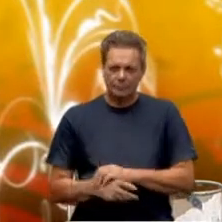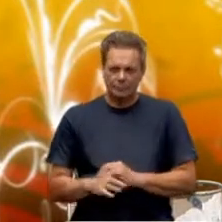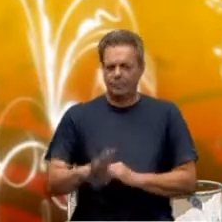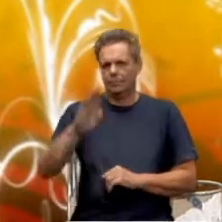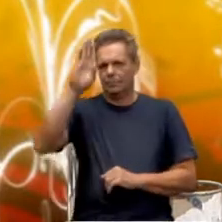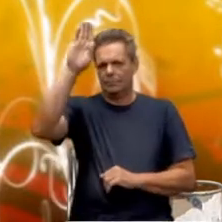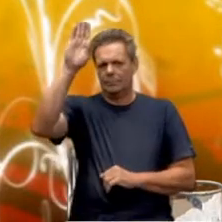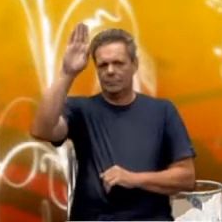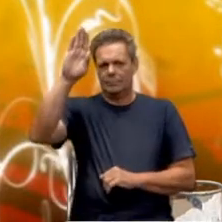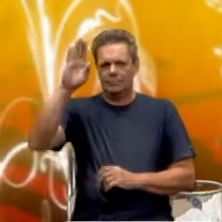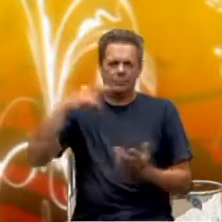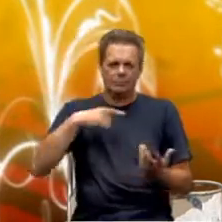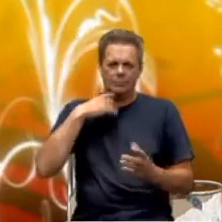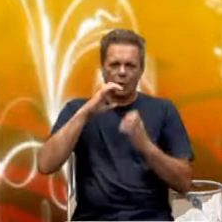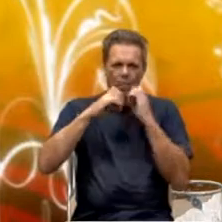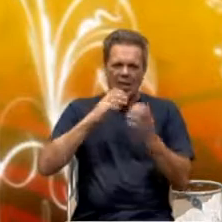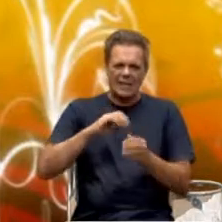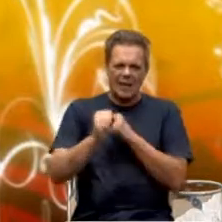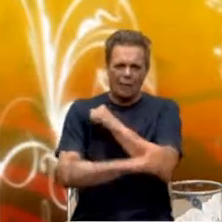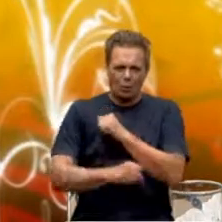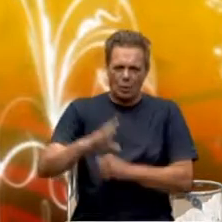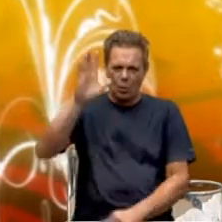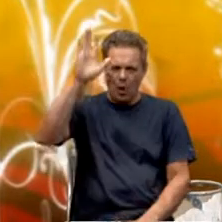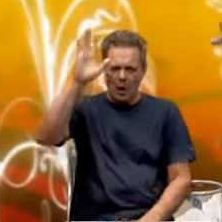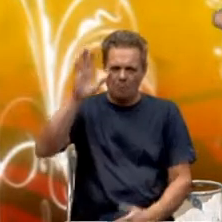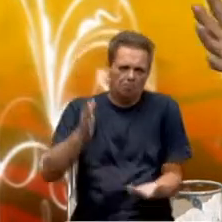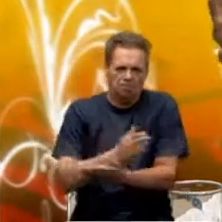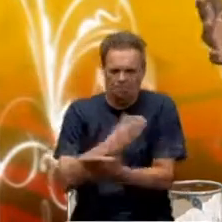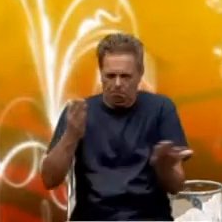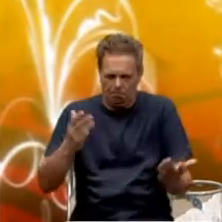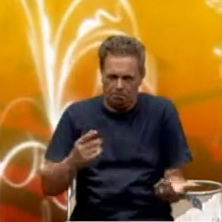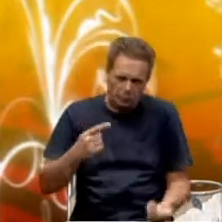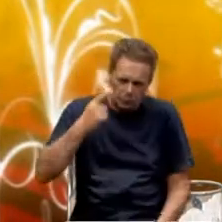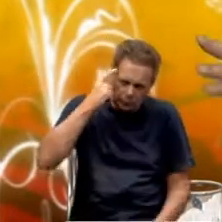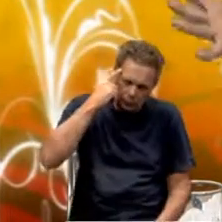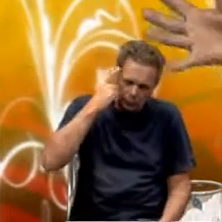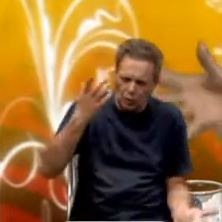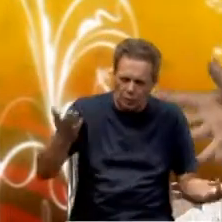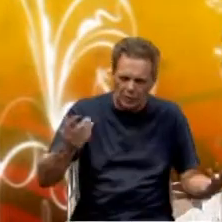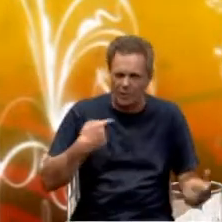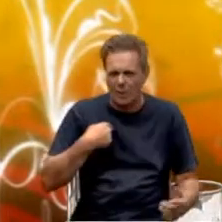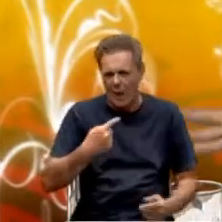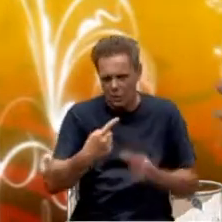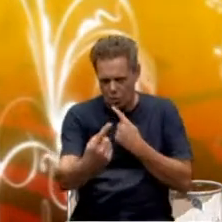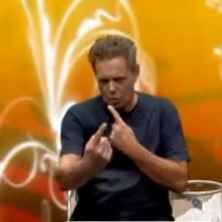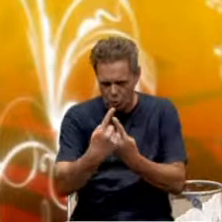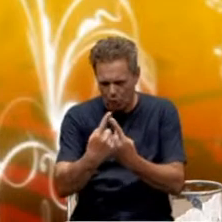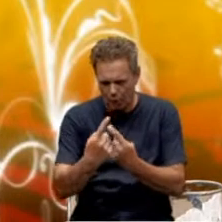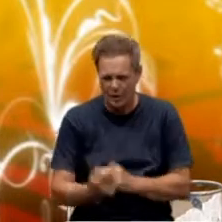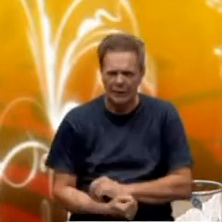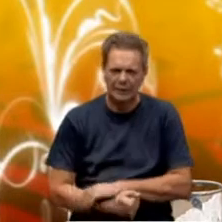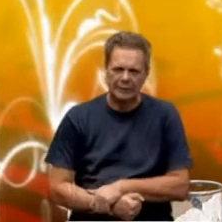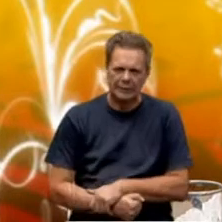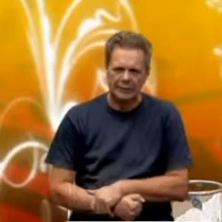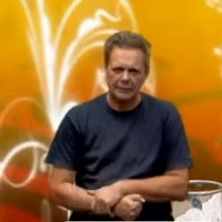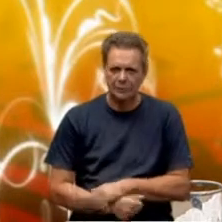malo ruka. I onda znademo da naš, jel da, sugovornik ili onaj s kim radimo